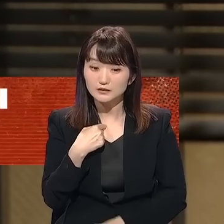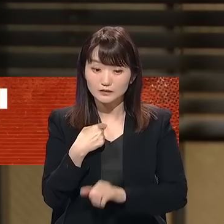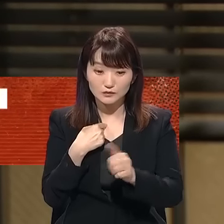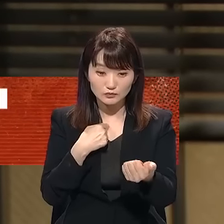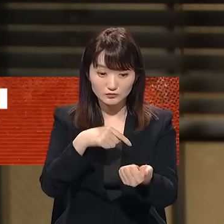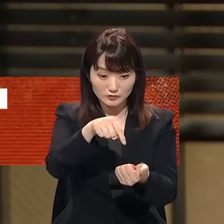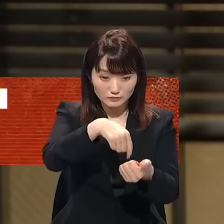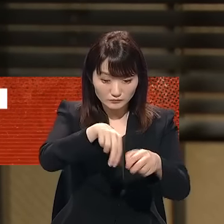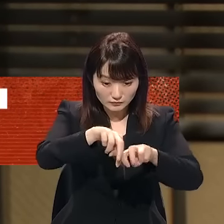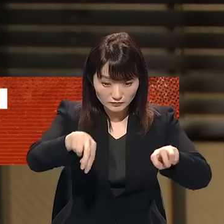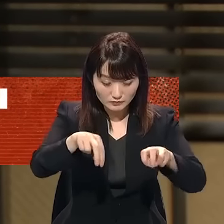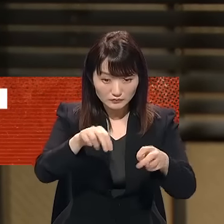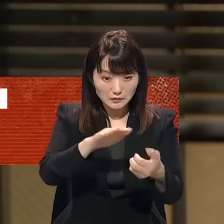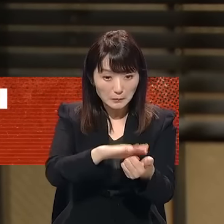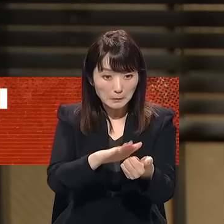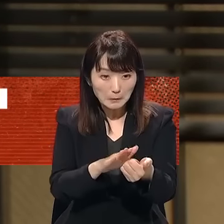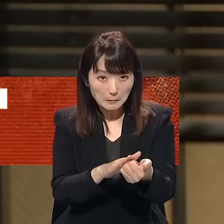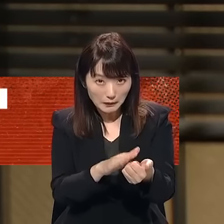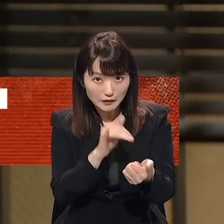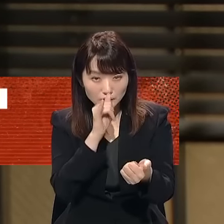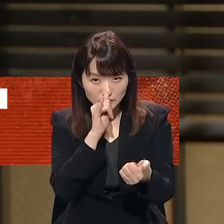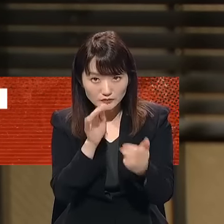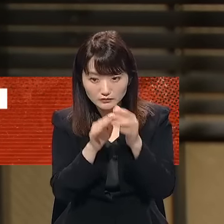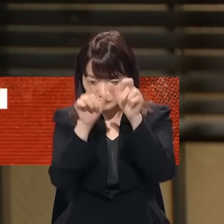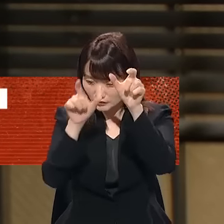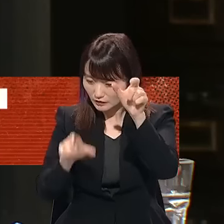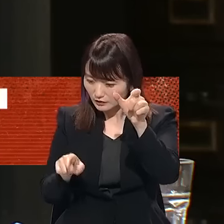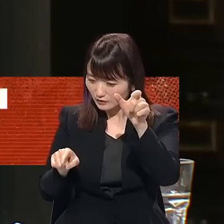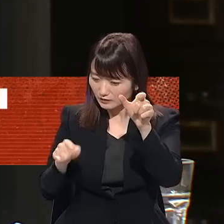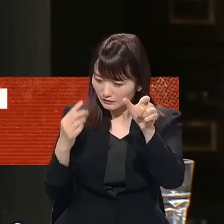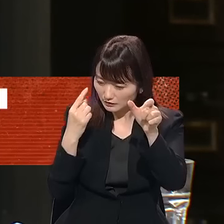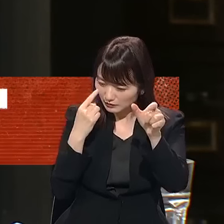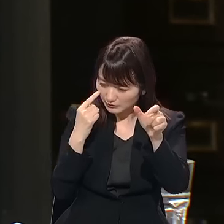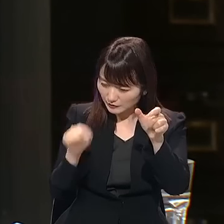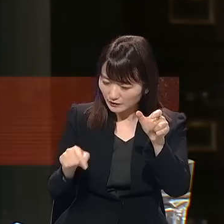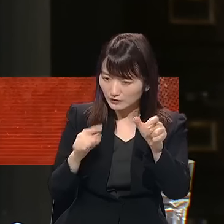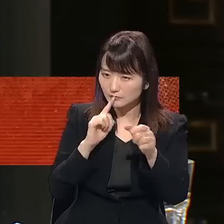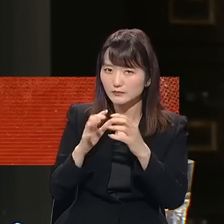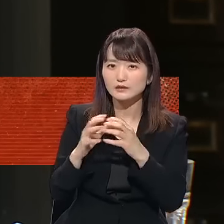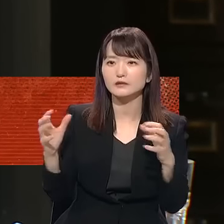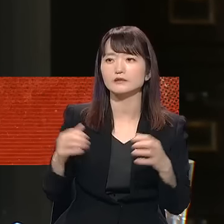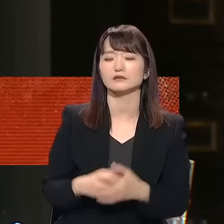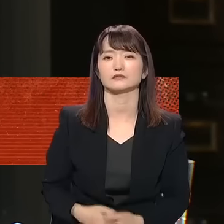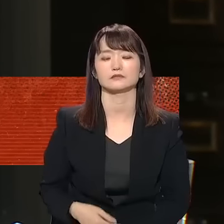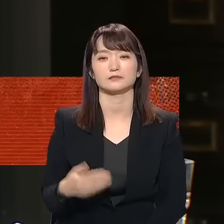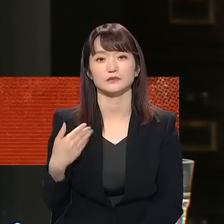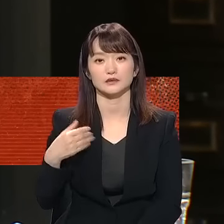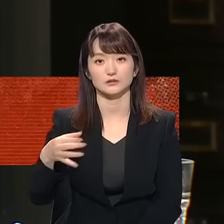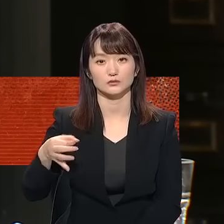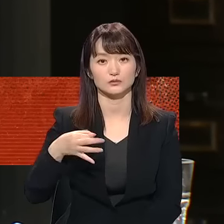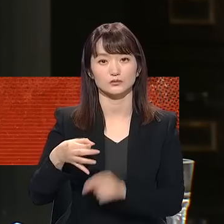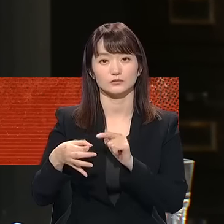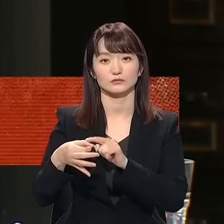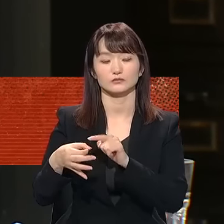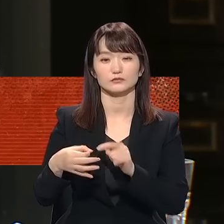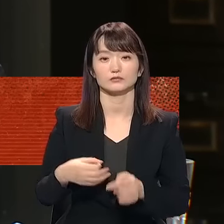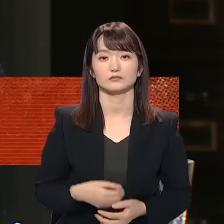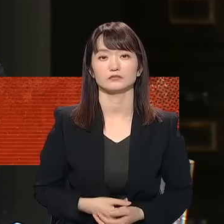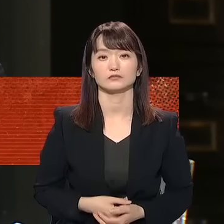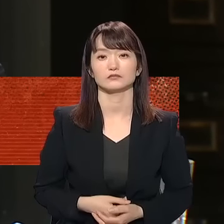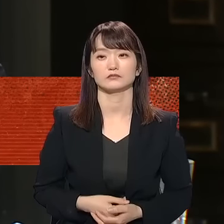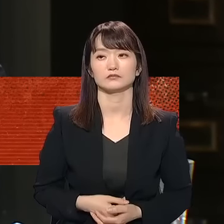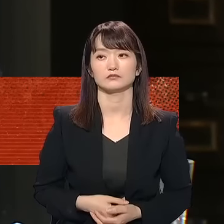글들이 있잖아요 그러다 보니까 놀란이 더 커진 거 같습니다 자 교수님 아까 그 수강료 얘기도 나왔지 않습니까 이게 뭐가 됐든